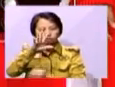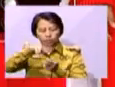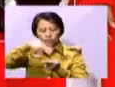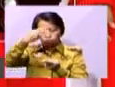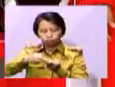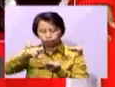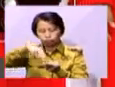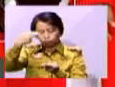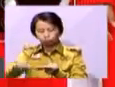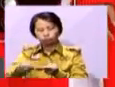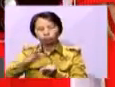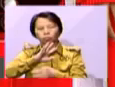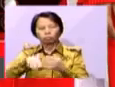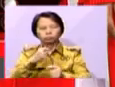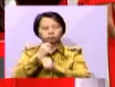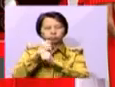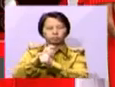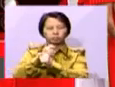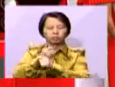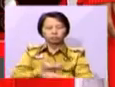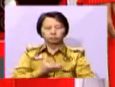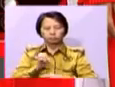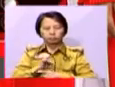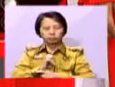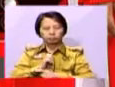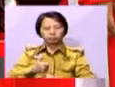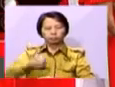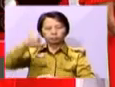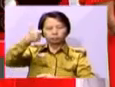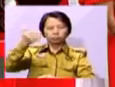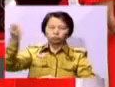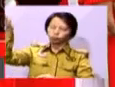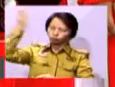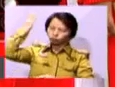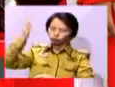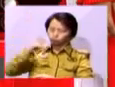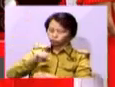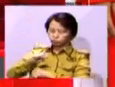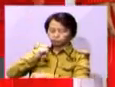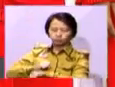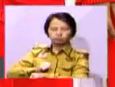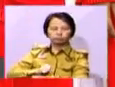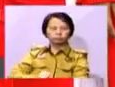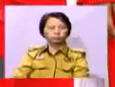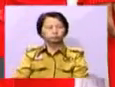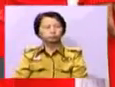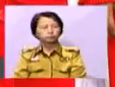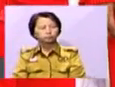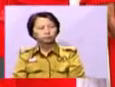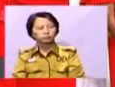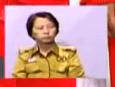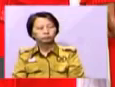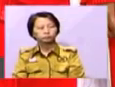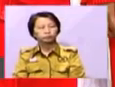yang dilakukan sekaligus mempertahankan pingat emas yang dimenangi mereka pada edisi 2015 di Singapura.